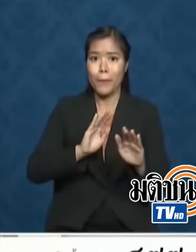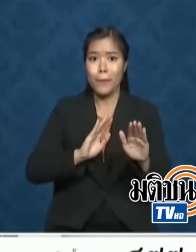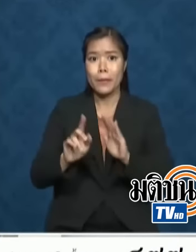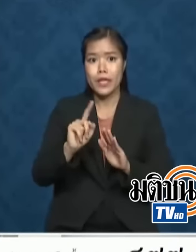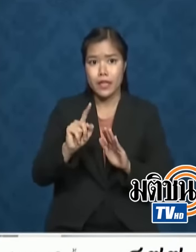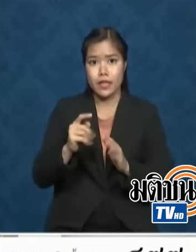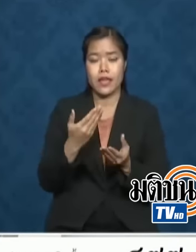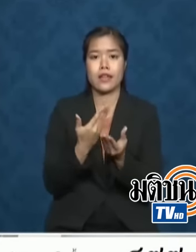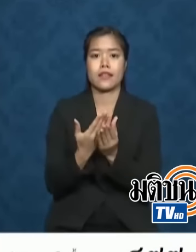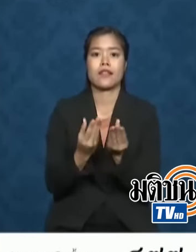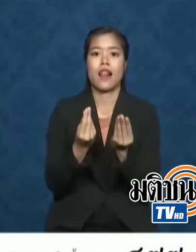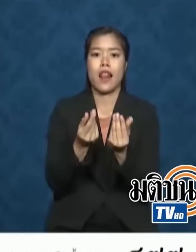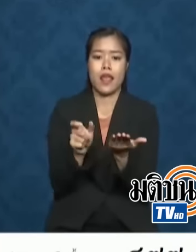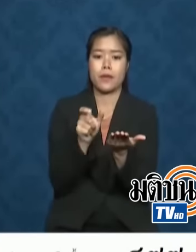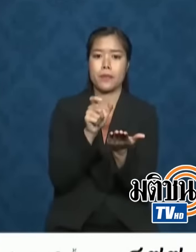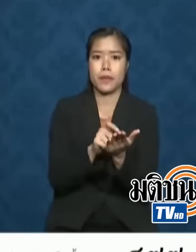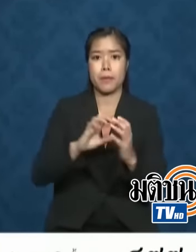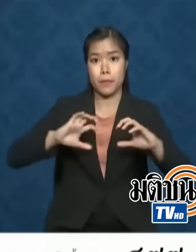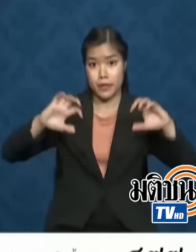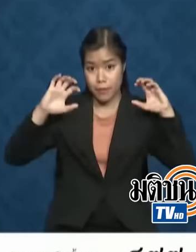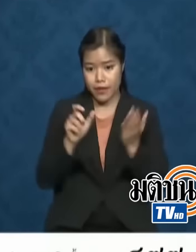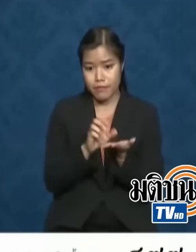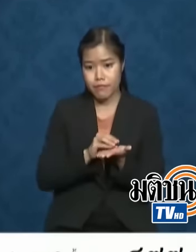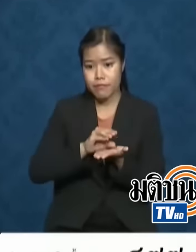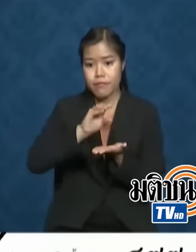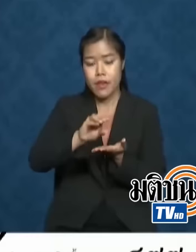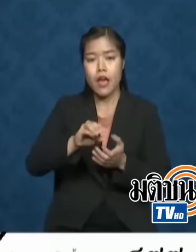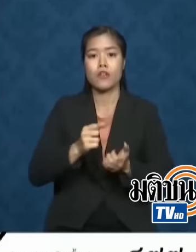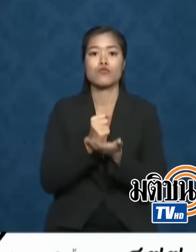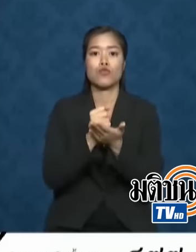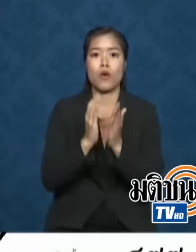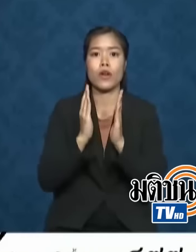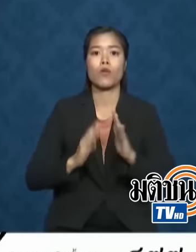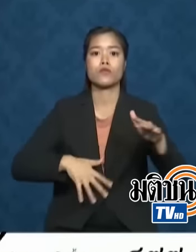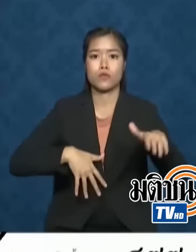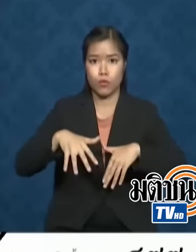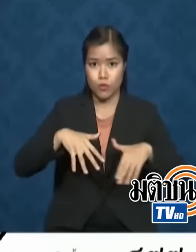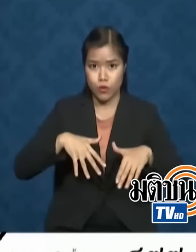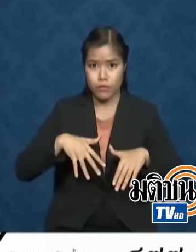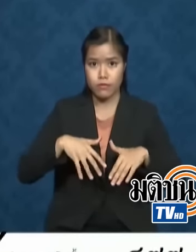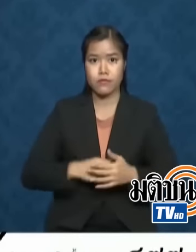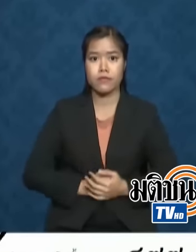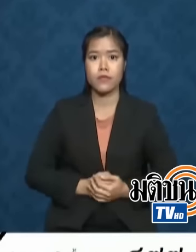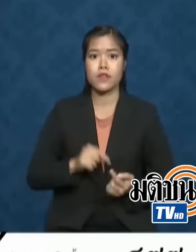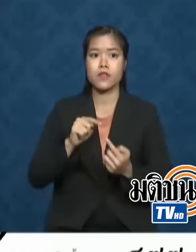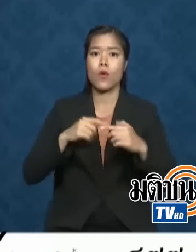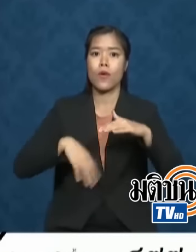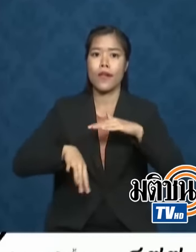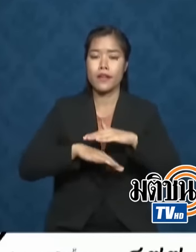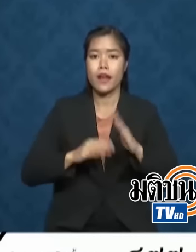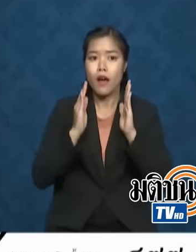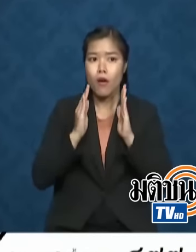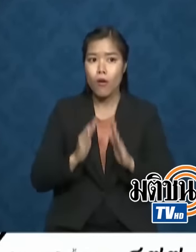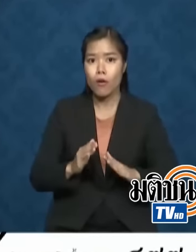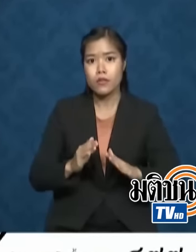พร้อมตัวเลขงบประมาณที่รัฐบาลจะทำให้กับประชาชนเป็นหลักฐานพิสูจน์สิ่งที่นักการเมือง